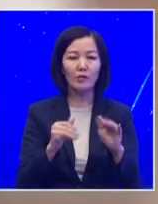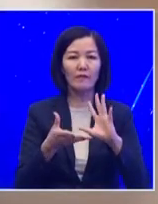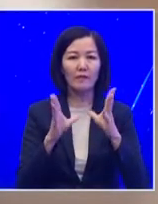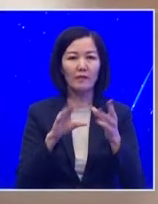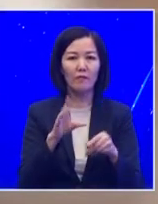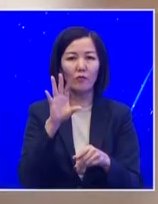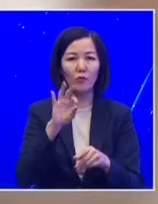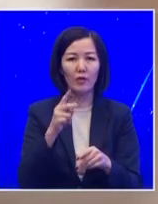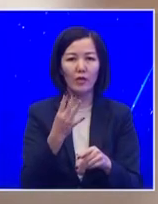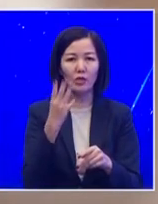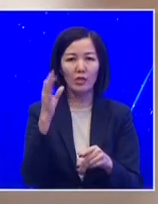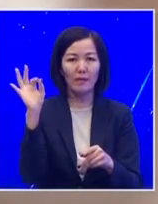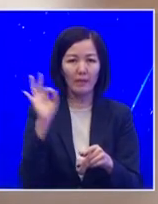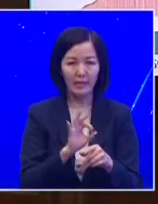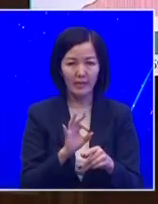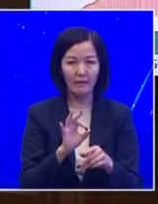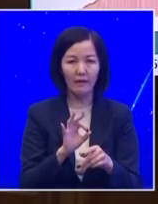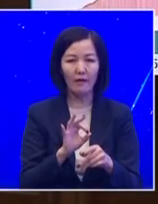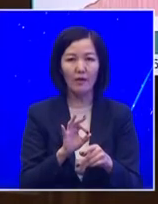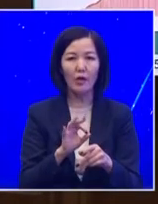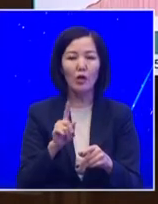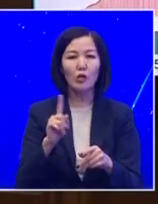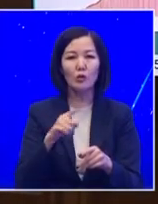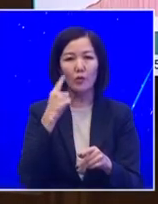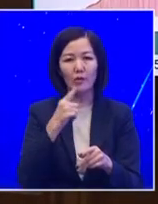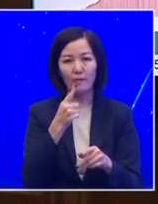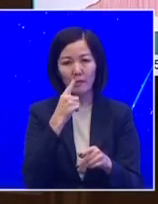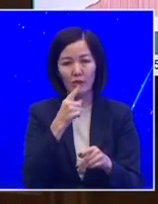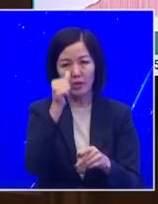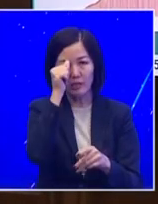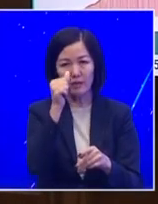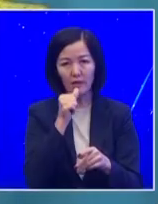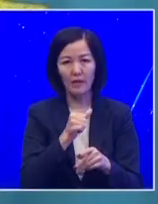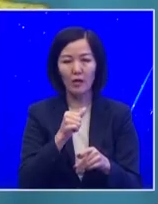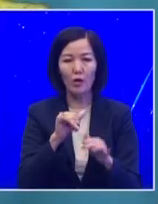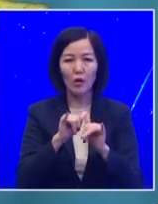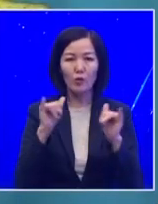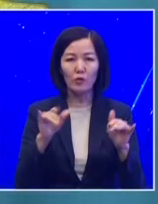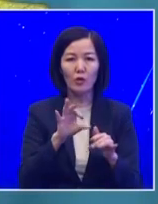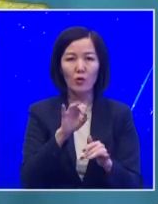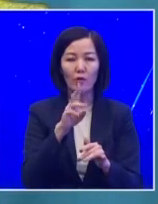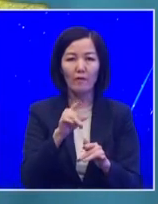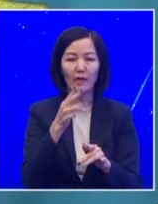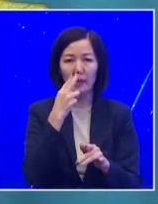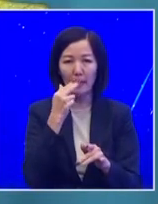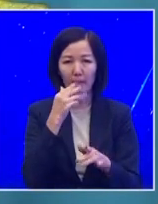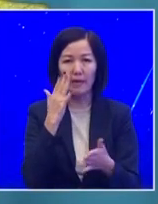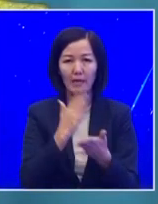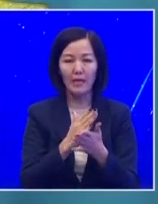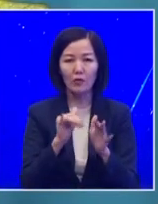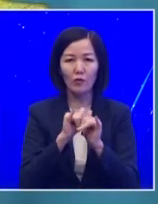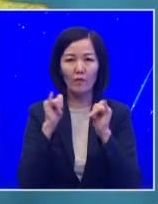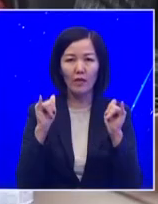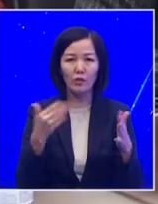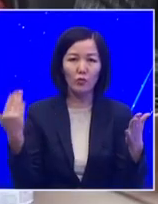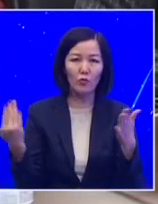составляет 0,4%. Он отметил, что в ближайшие месяцы на фоне роста ОРВИ и гриппа есть риск